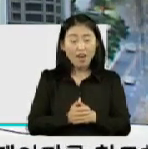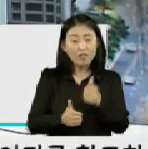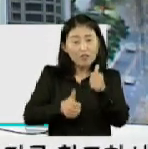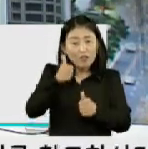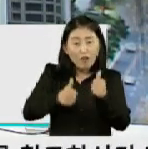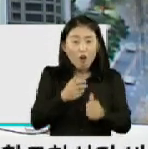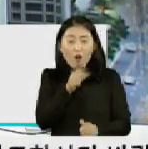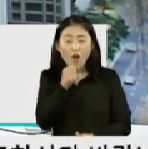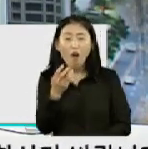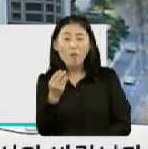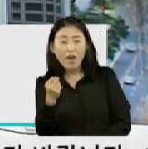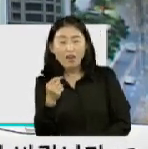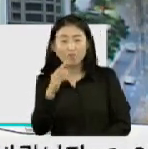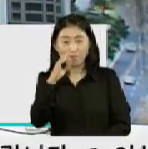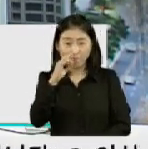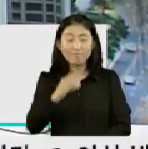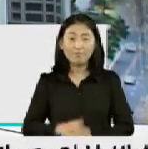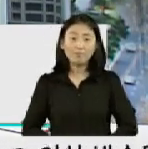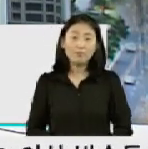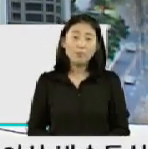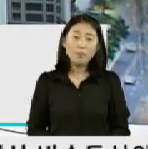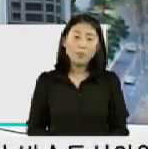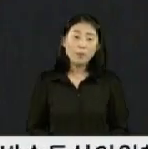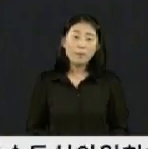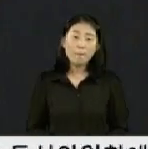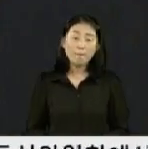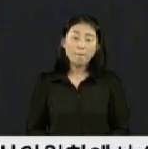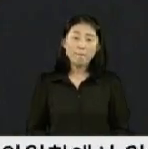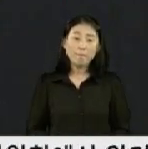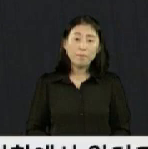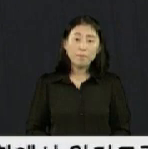될 전망입니다. 김건규 기자입니다.